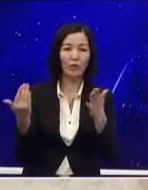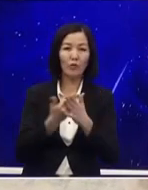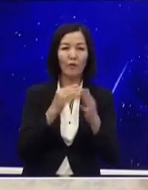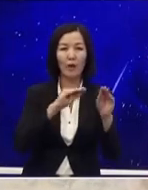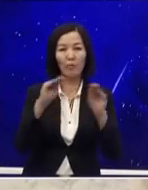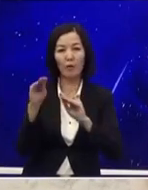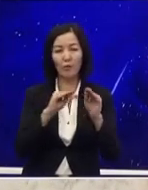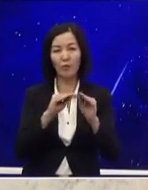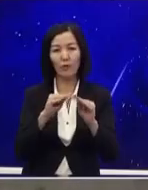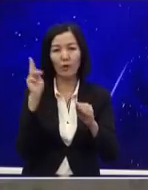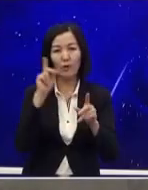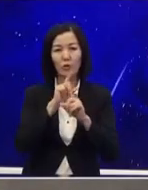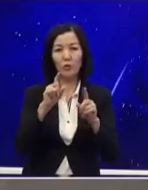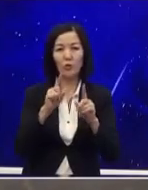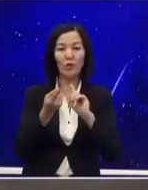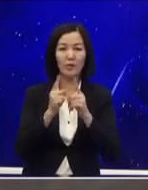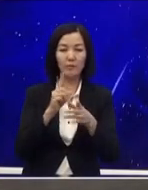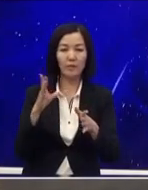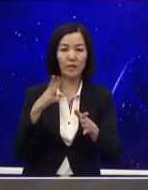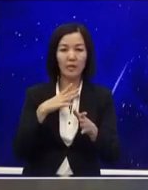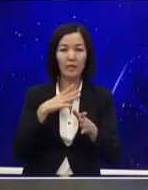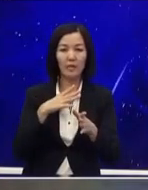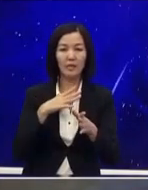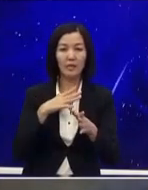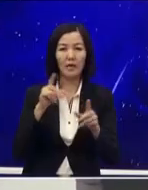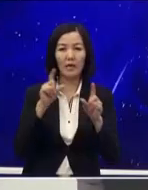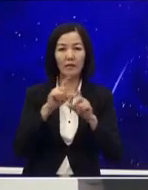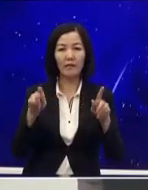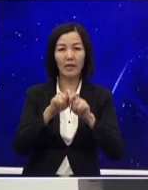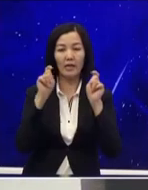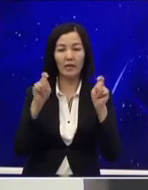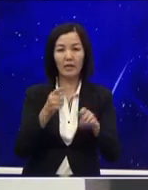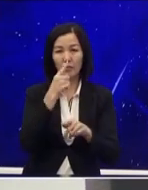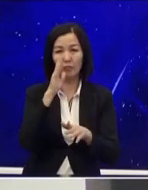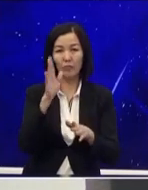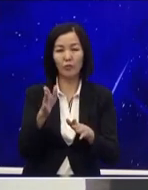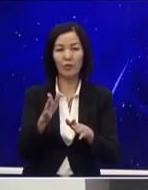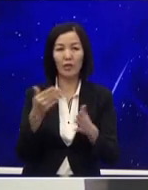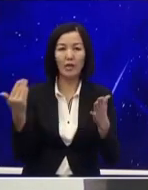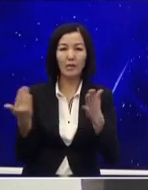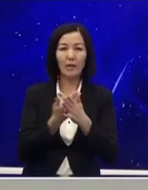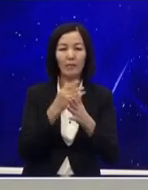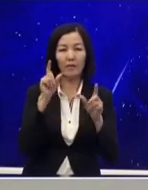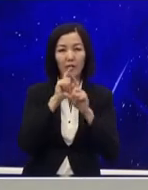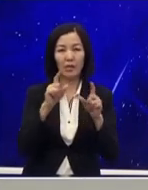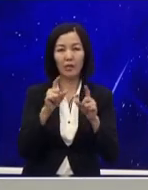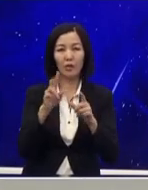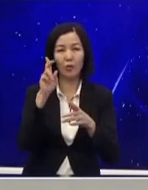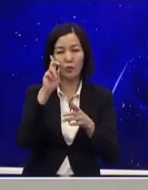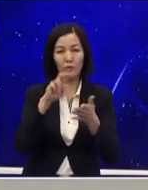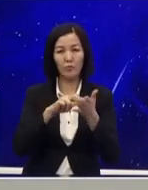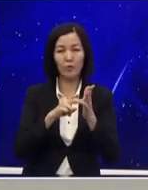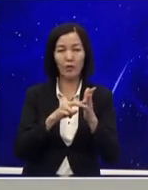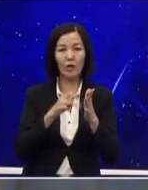стенды. Теперь школу не узнать. Последние штрихи и двери учебного заведения смогут распахнуть свои двери. На обновление школы из государственного бюджета